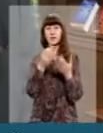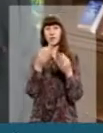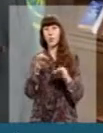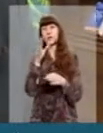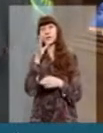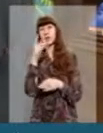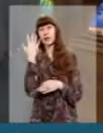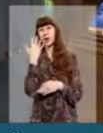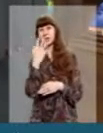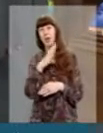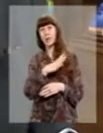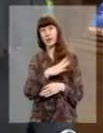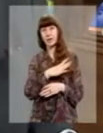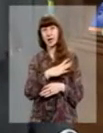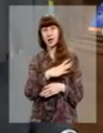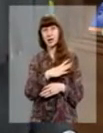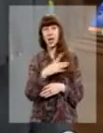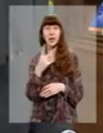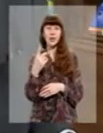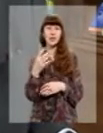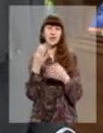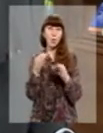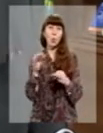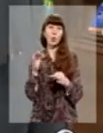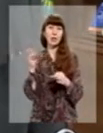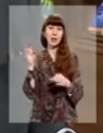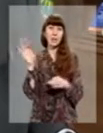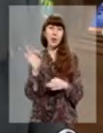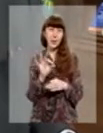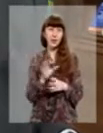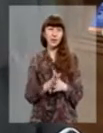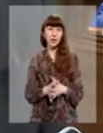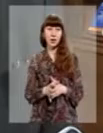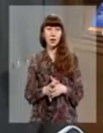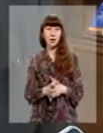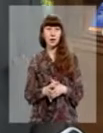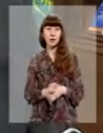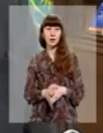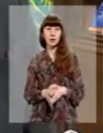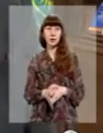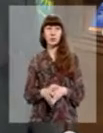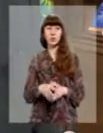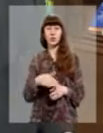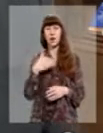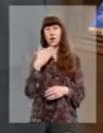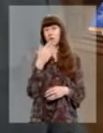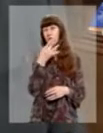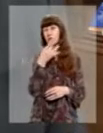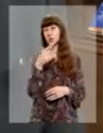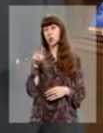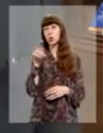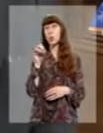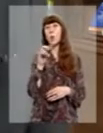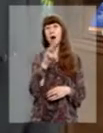когда появлялась минутка по системе Александра Дюма. Он говорил, в любое время,